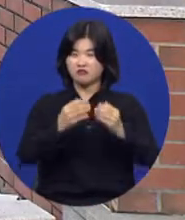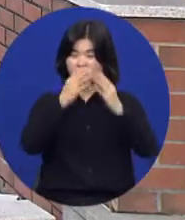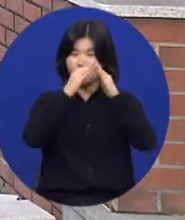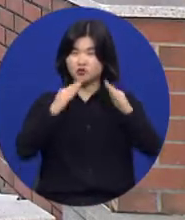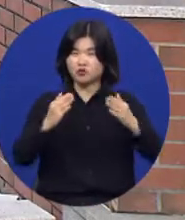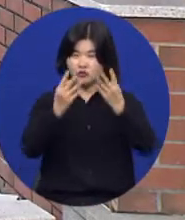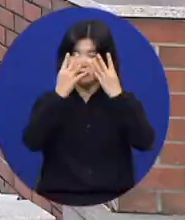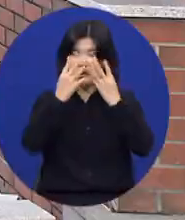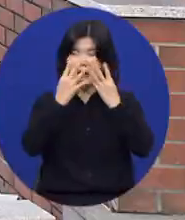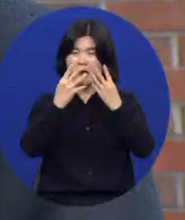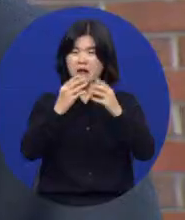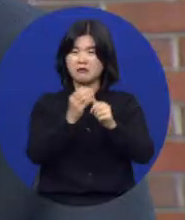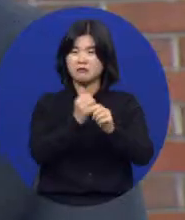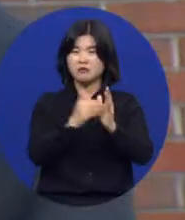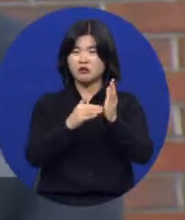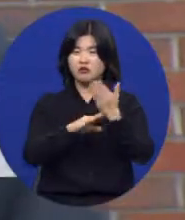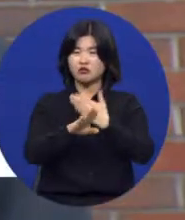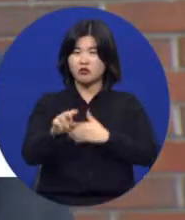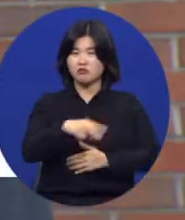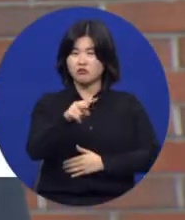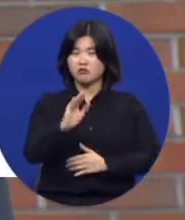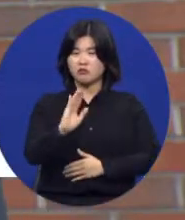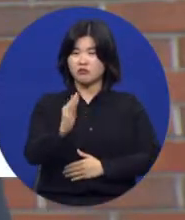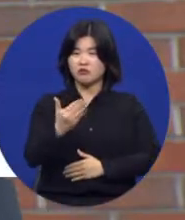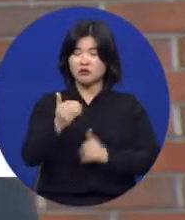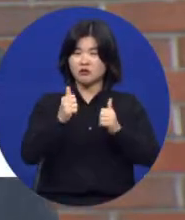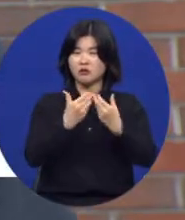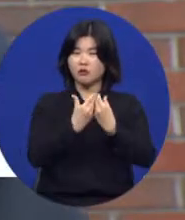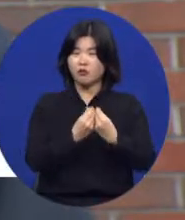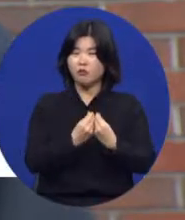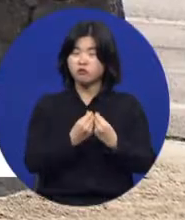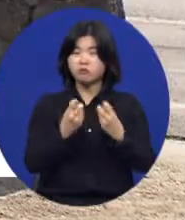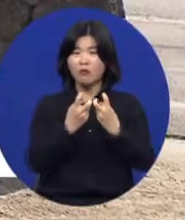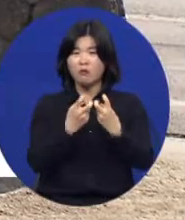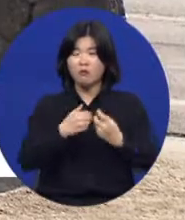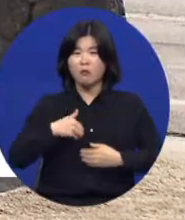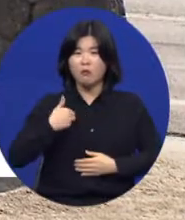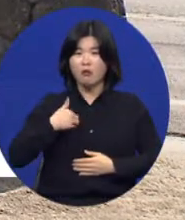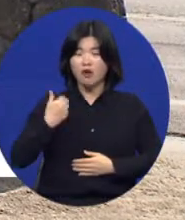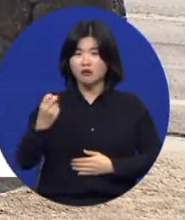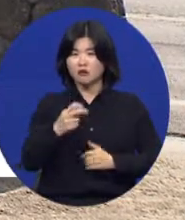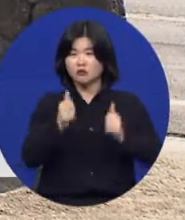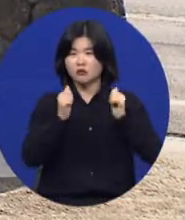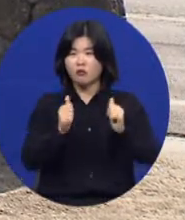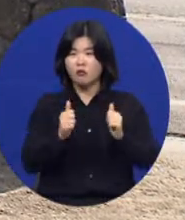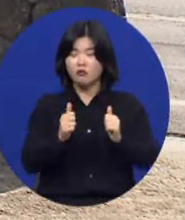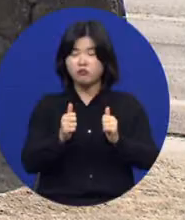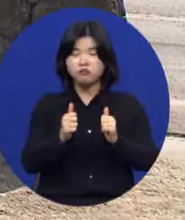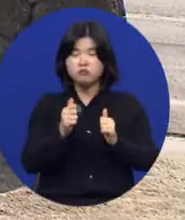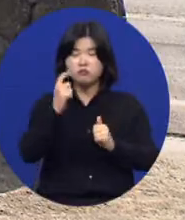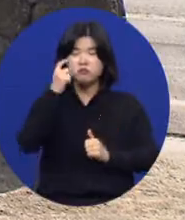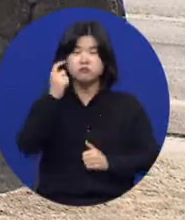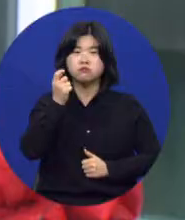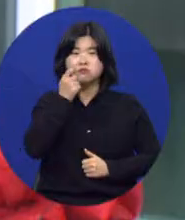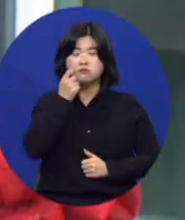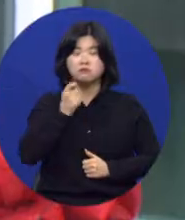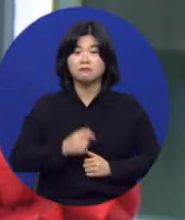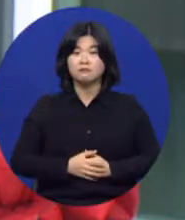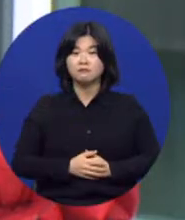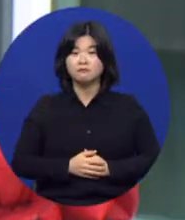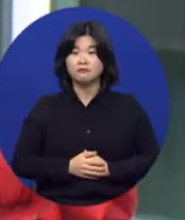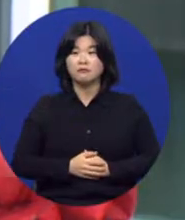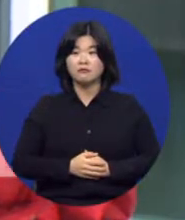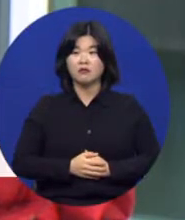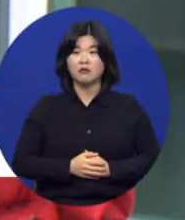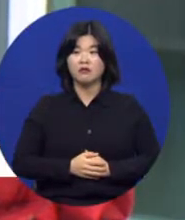뒤 행방불명됐고, 강 씨는 재판 내용은 물론 방법도 몰라 재심 청구를 엄두도 못 냈습니다.